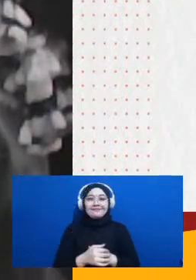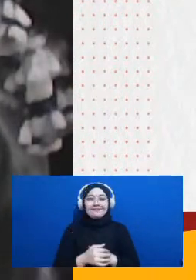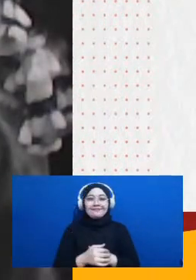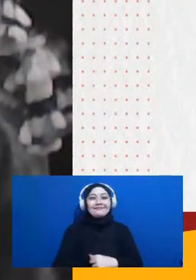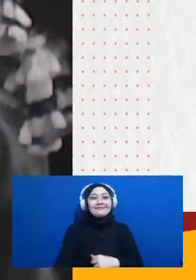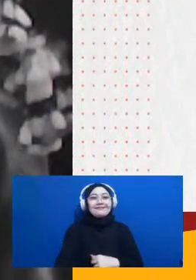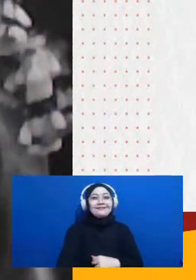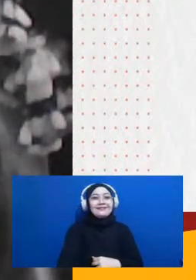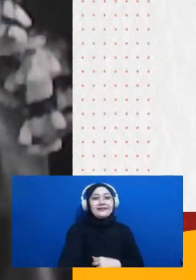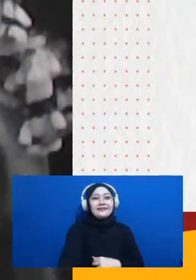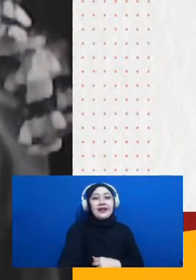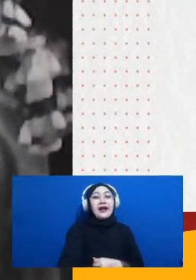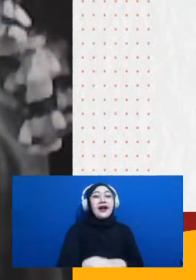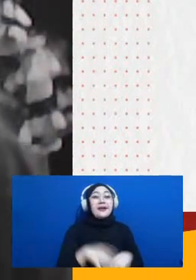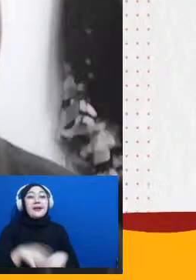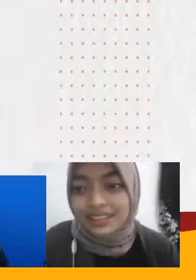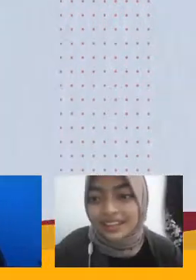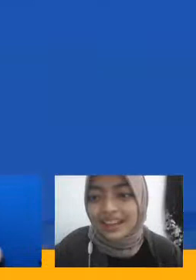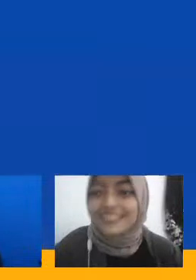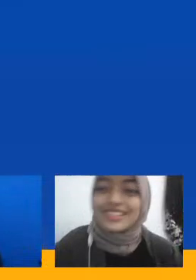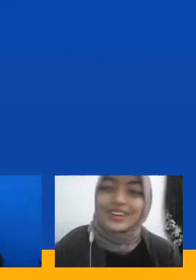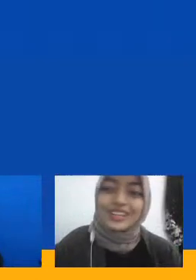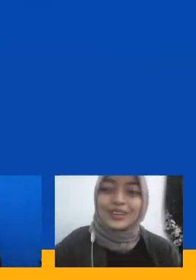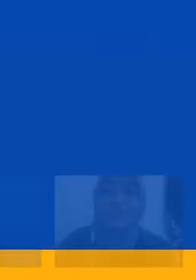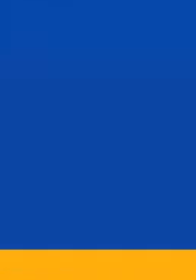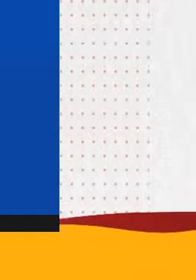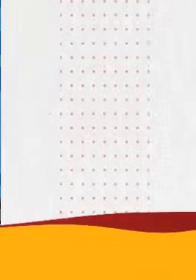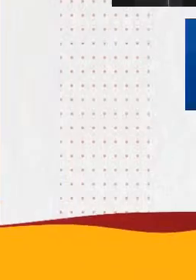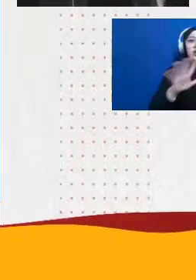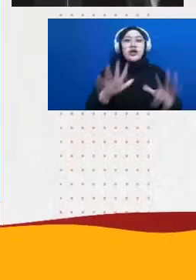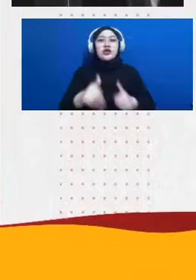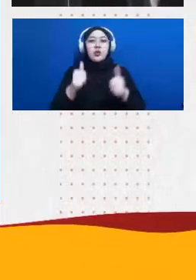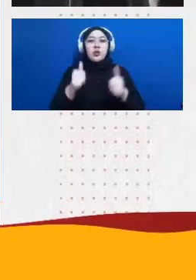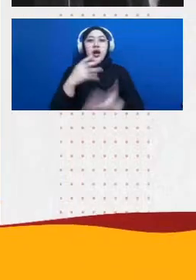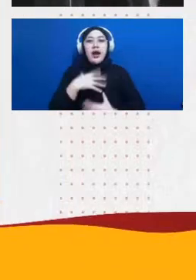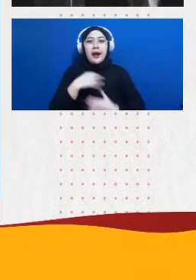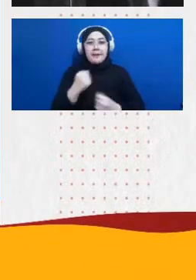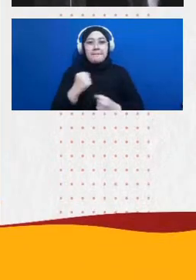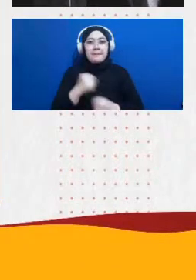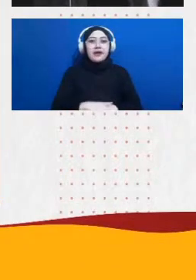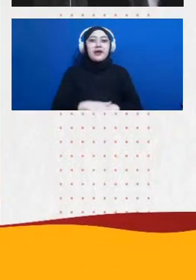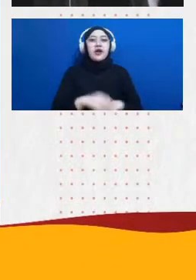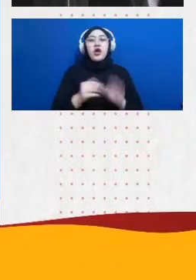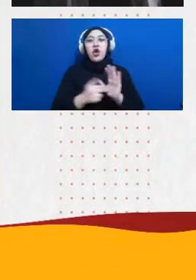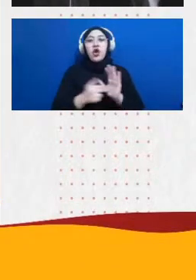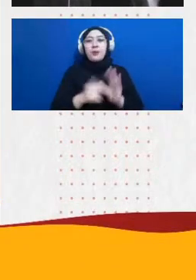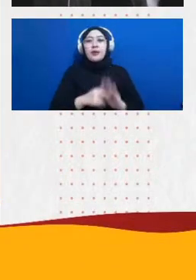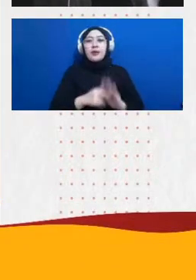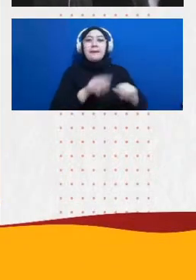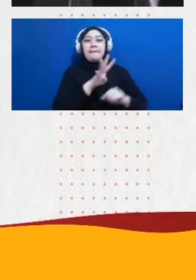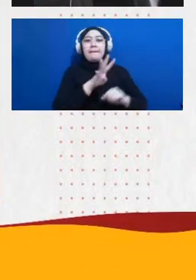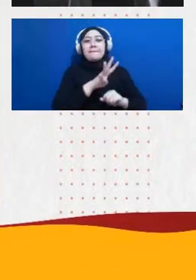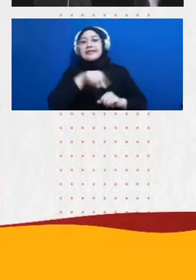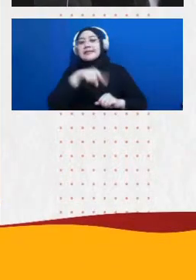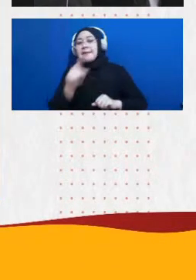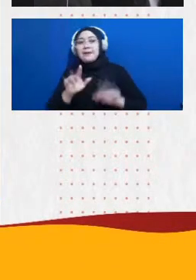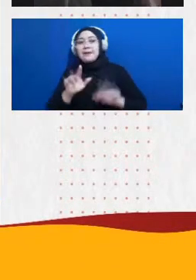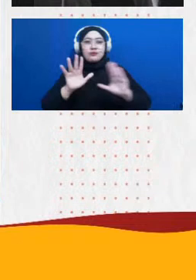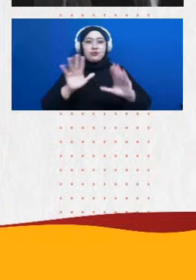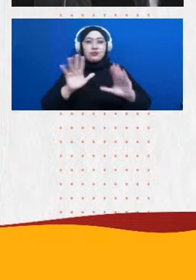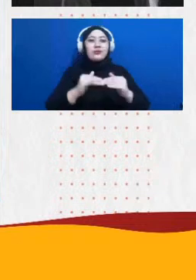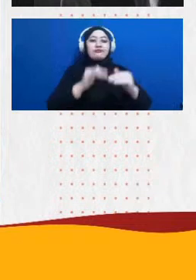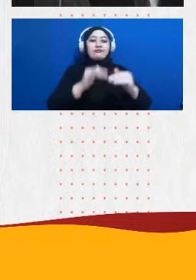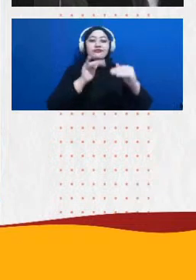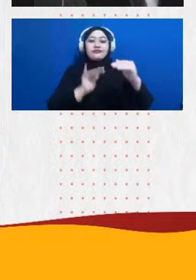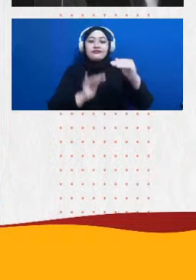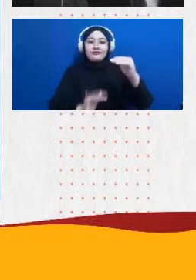ada merchandise untuk 7 orang juara harapan beserta dengan skor di urutan keempat sampai 10 tertinggi. Oke, sebelumnya aku